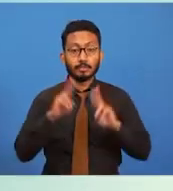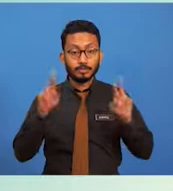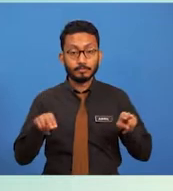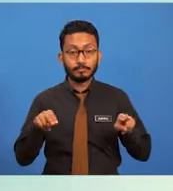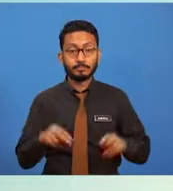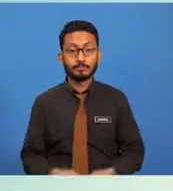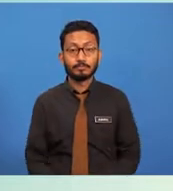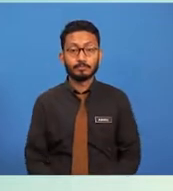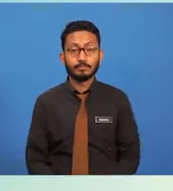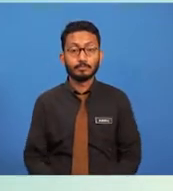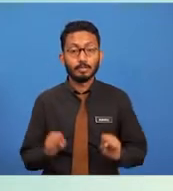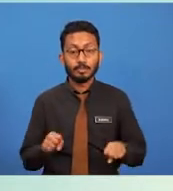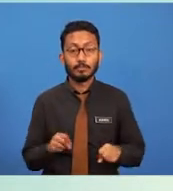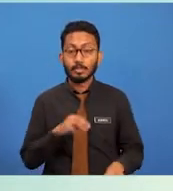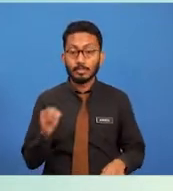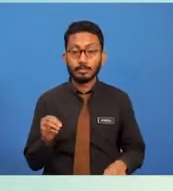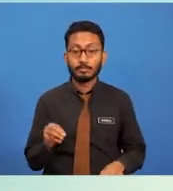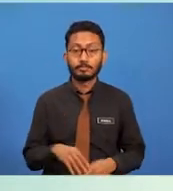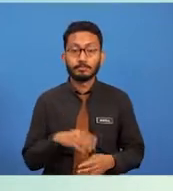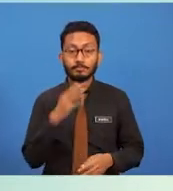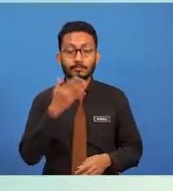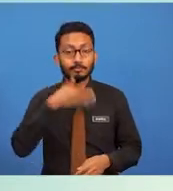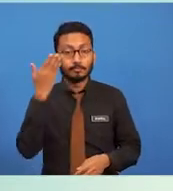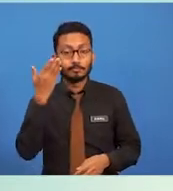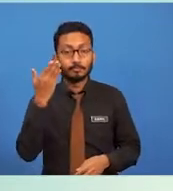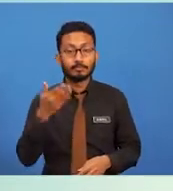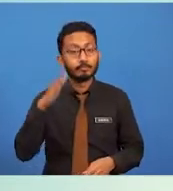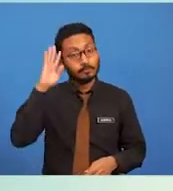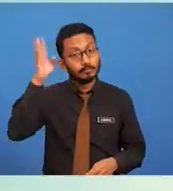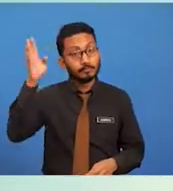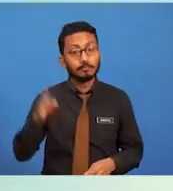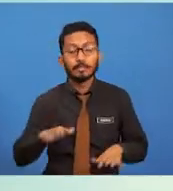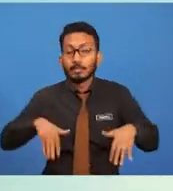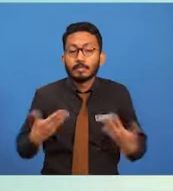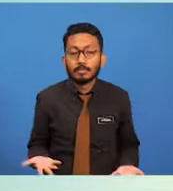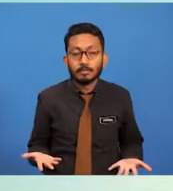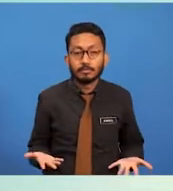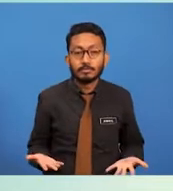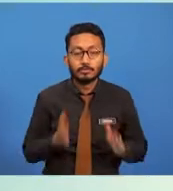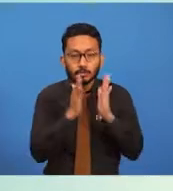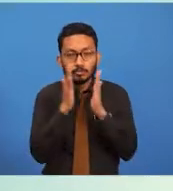Bolehkah murid-murid bayangkan bagaimana susunan radas bagi eksperimen ini?